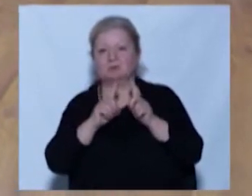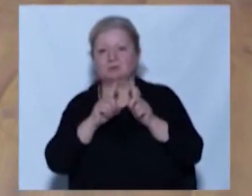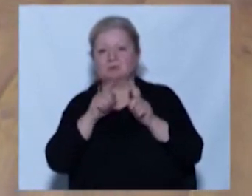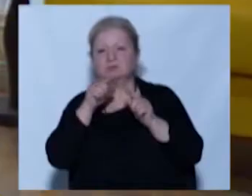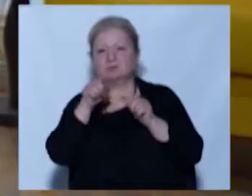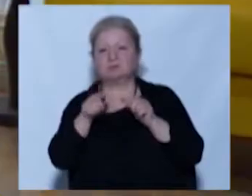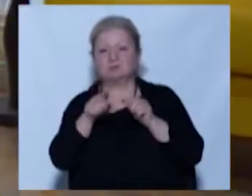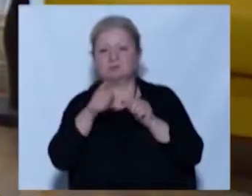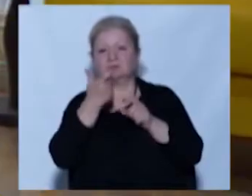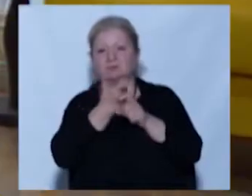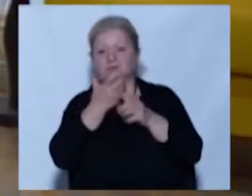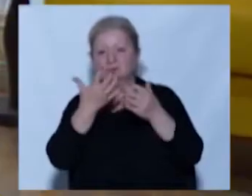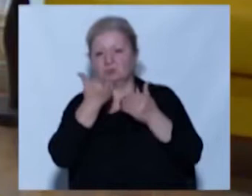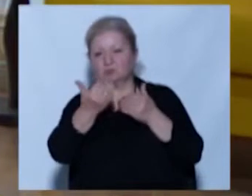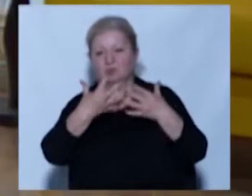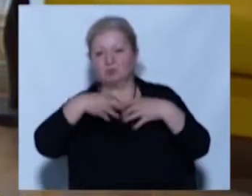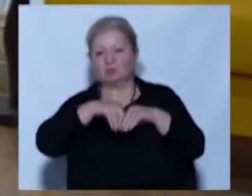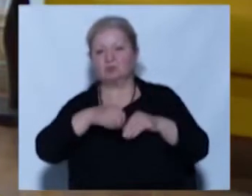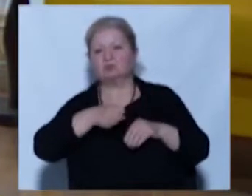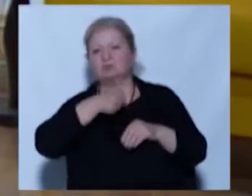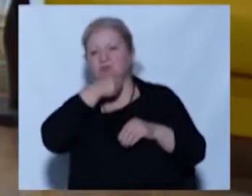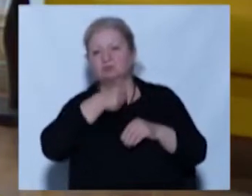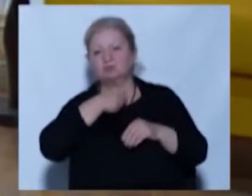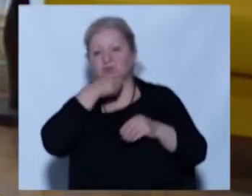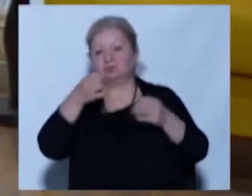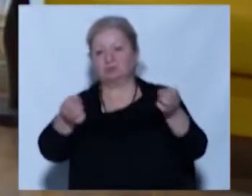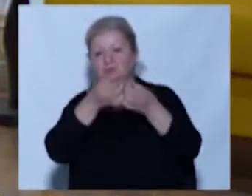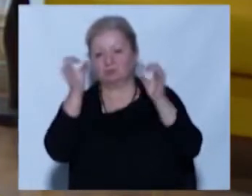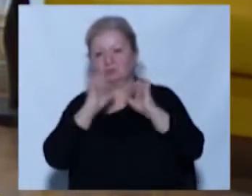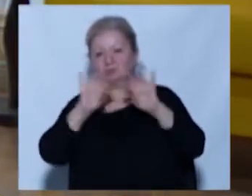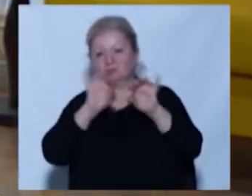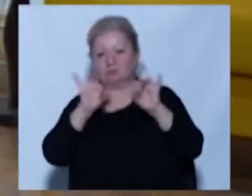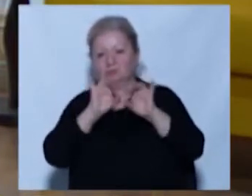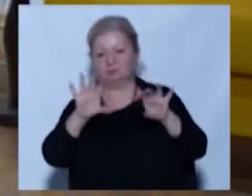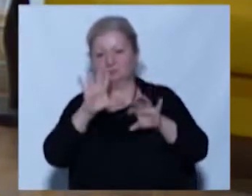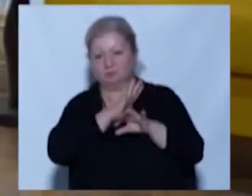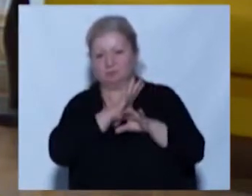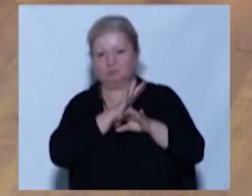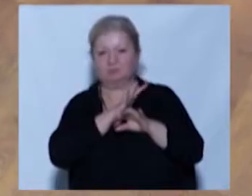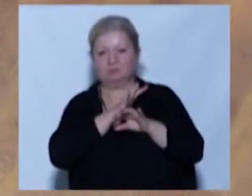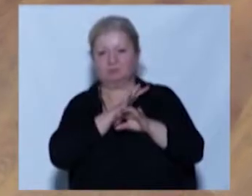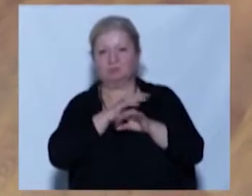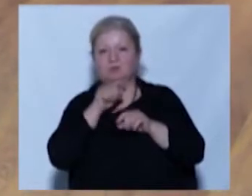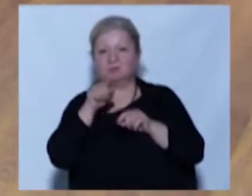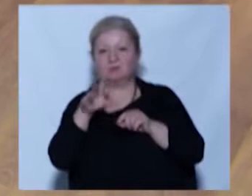მოვლენებიც, რაც შენთვის შენი ოჯახის უფროს წევრებს აქვთ მონათხრობი.